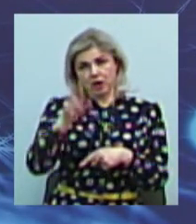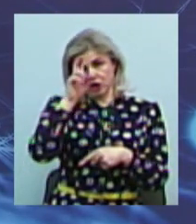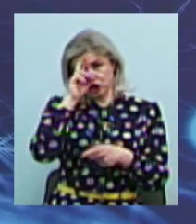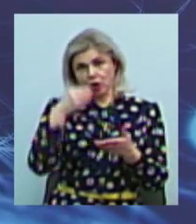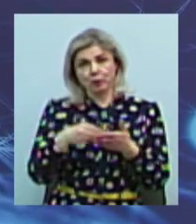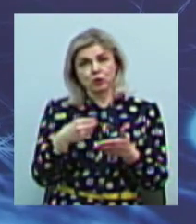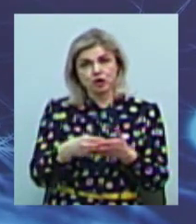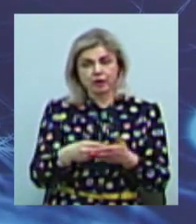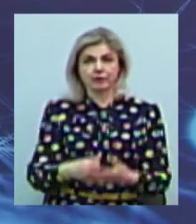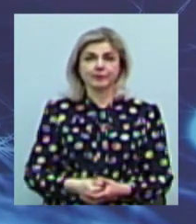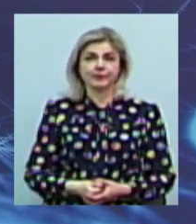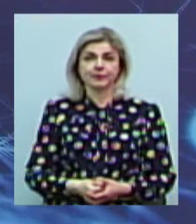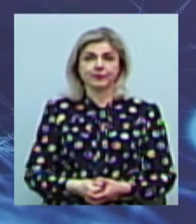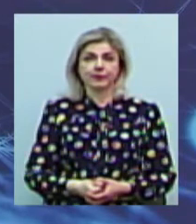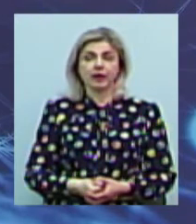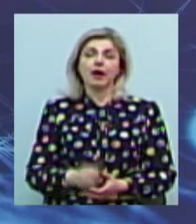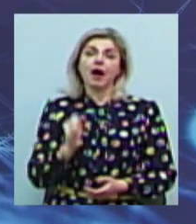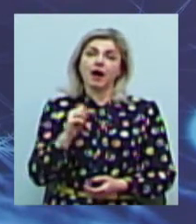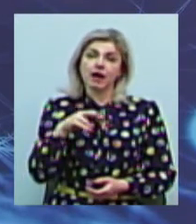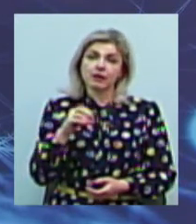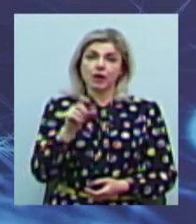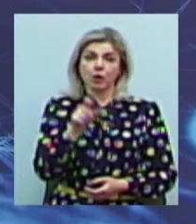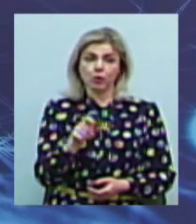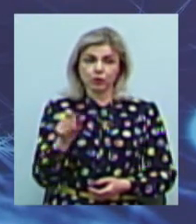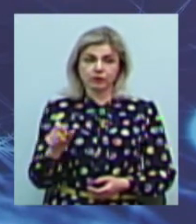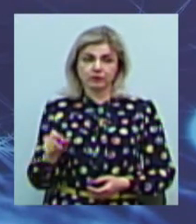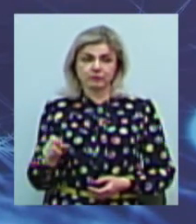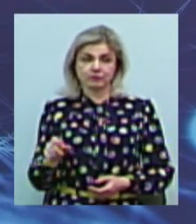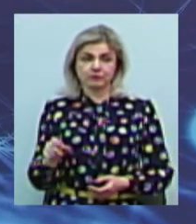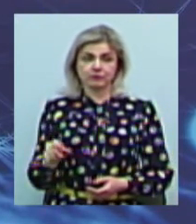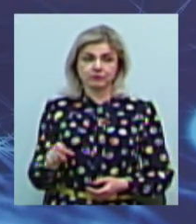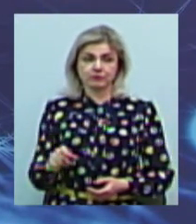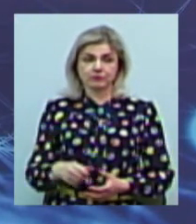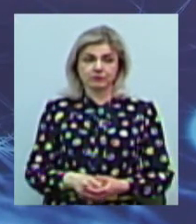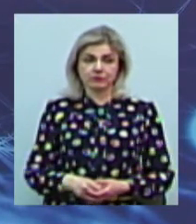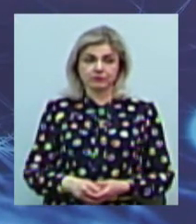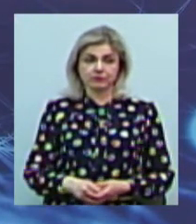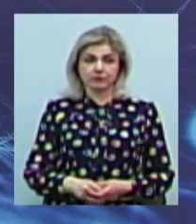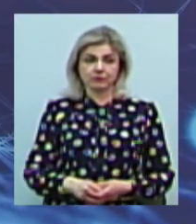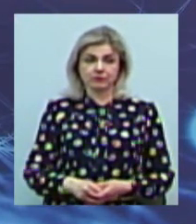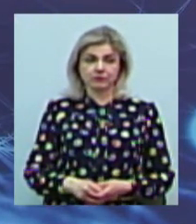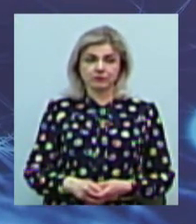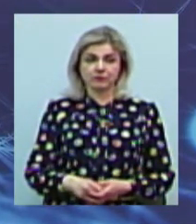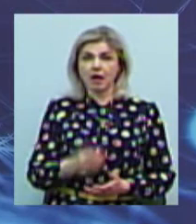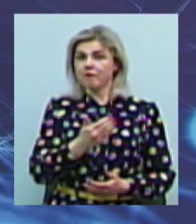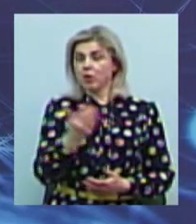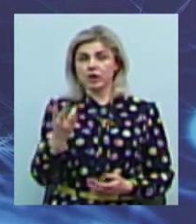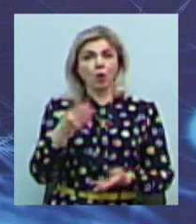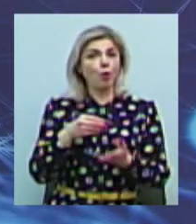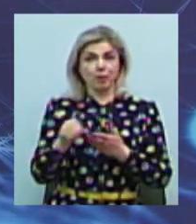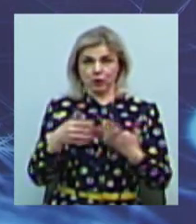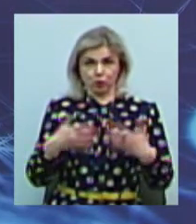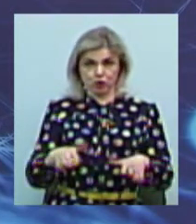Так. Але ж люди, вони не купили вже житло, вони вже